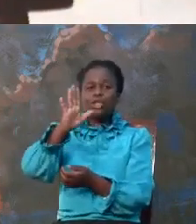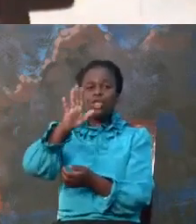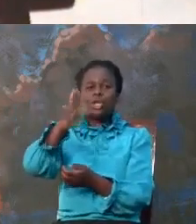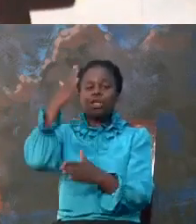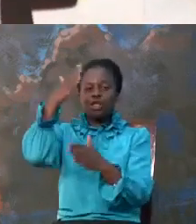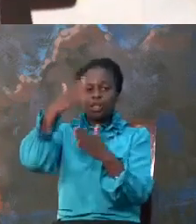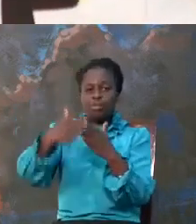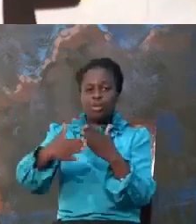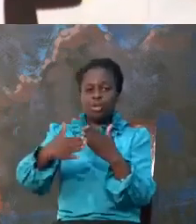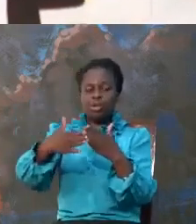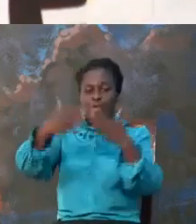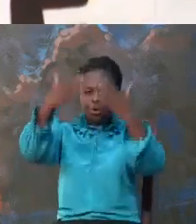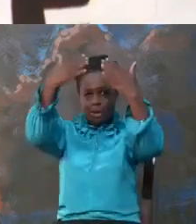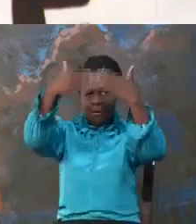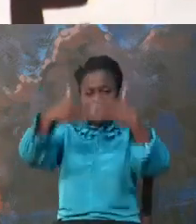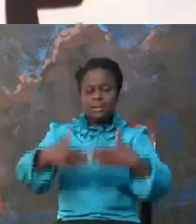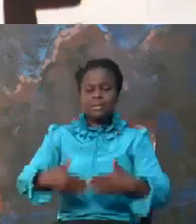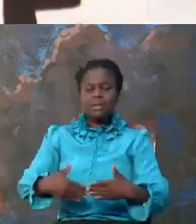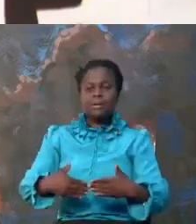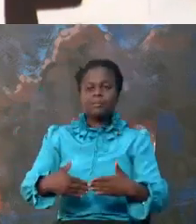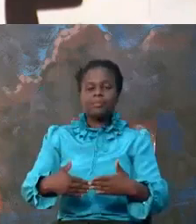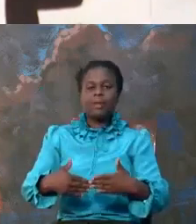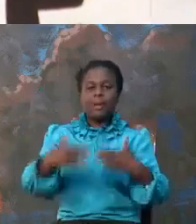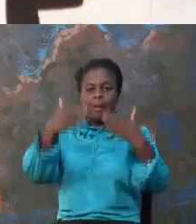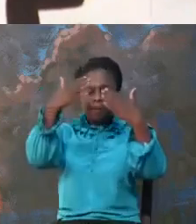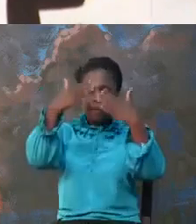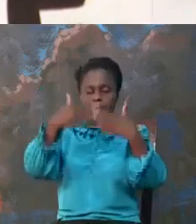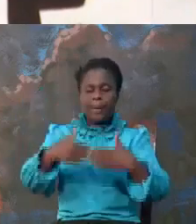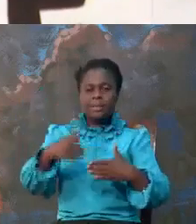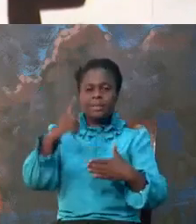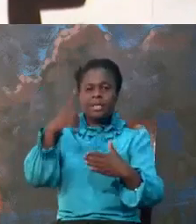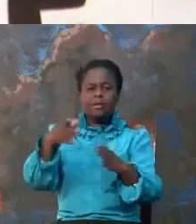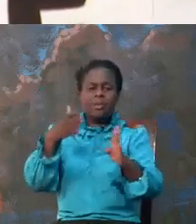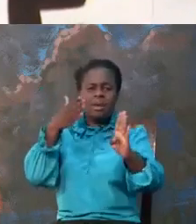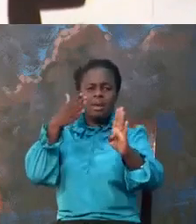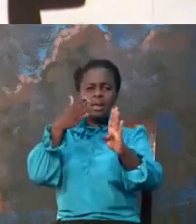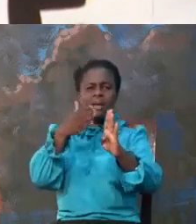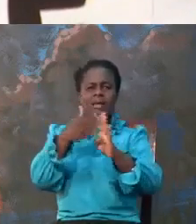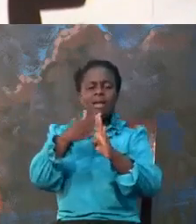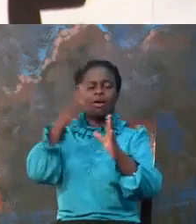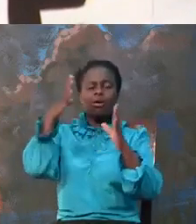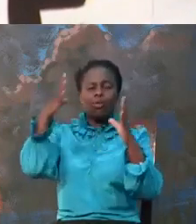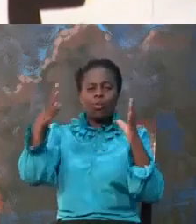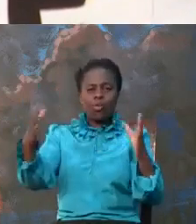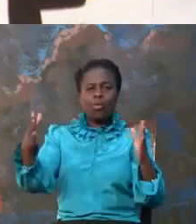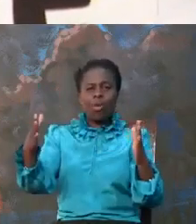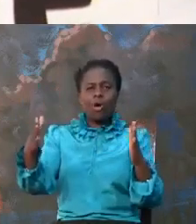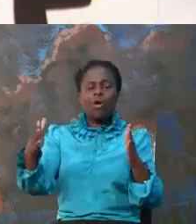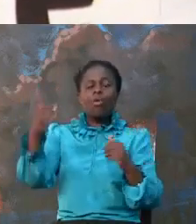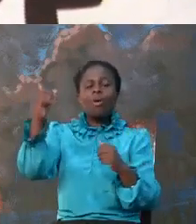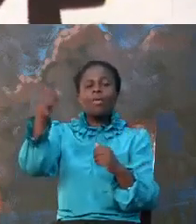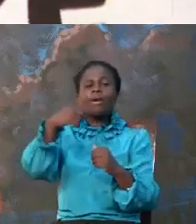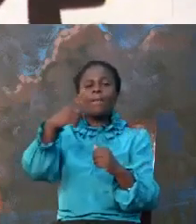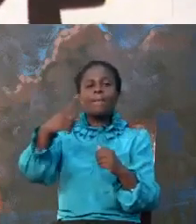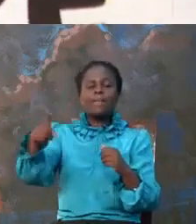pazia. Pazia ndio ilikuwa rekodi kubwa ya dhambi za